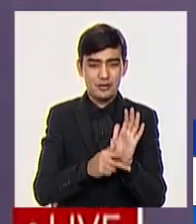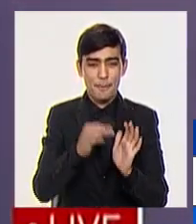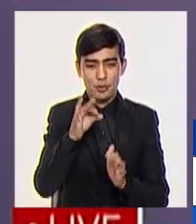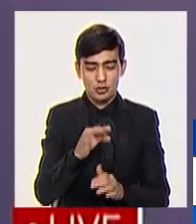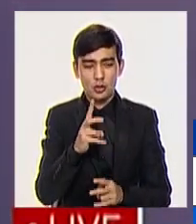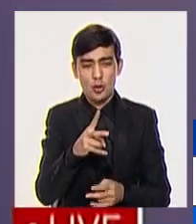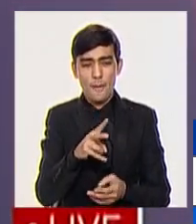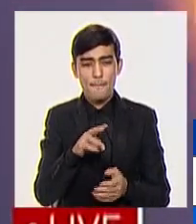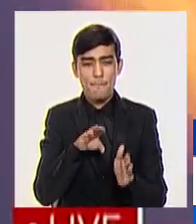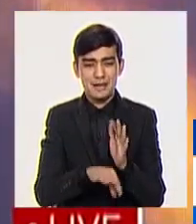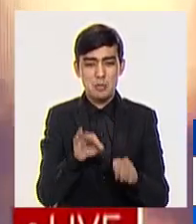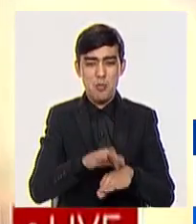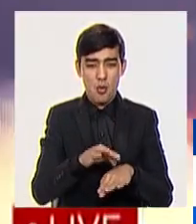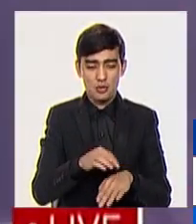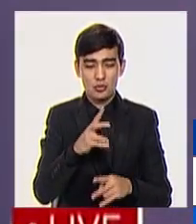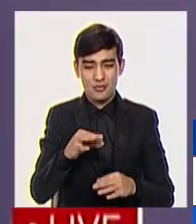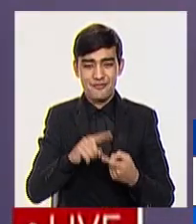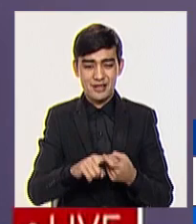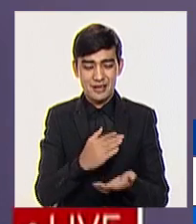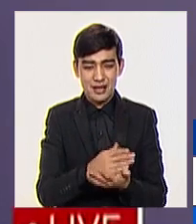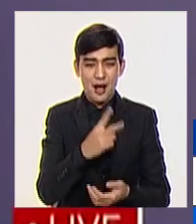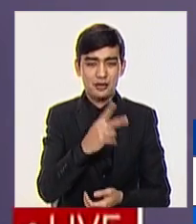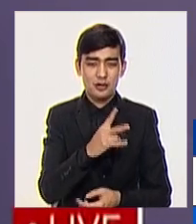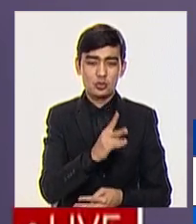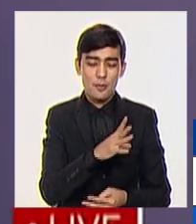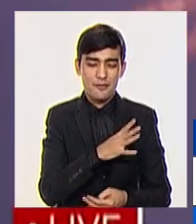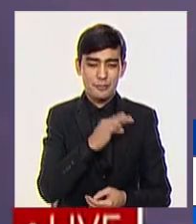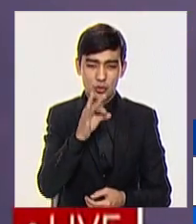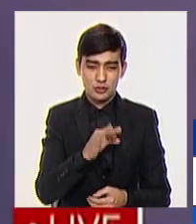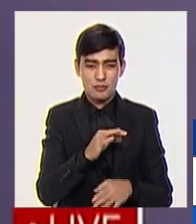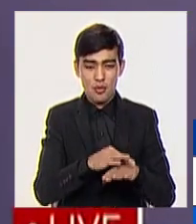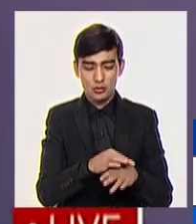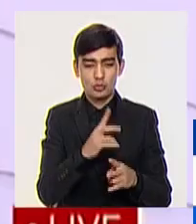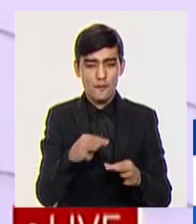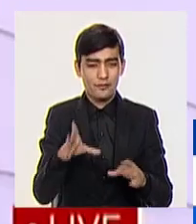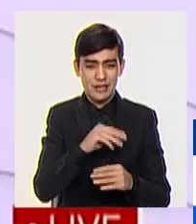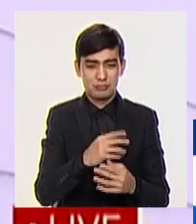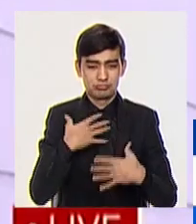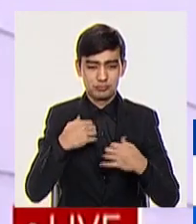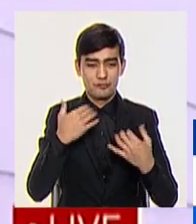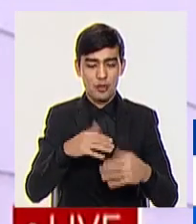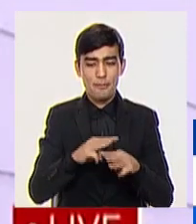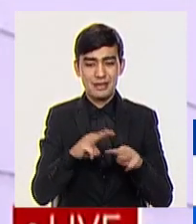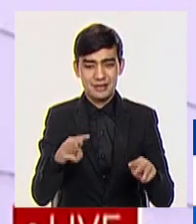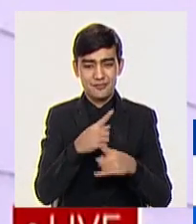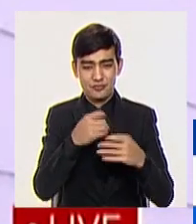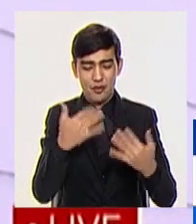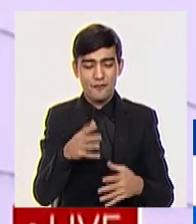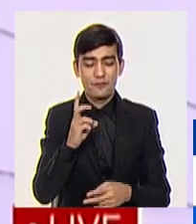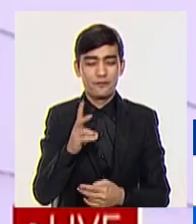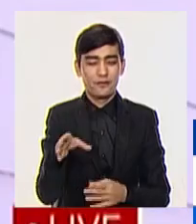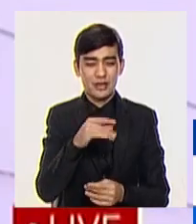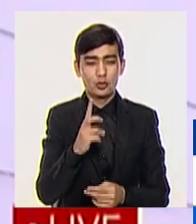них бессимптомные, 20% имеют симптомы, но все выздоровели. Министр пояснил, что все